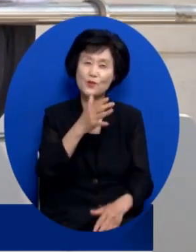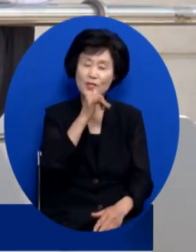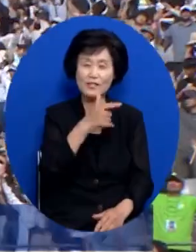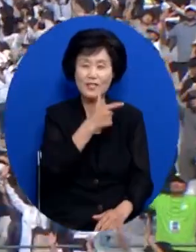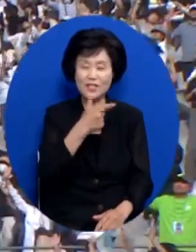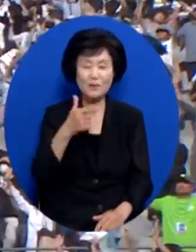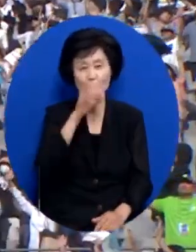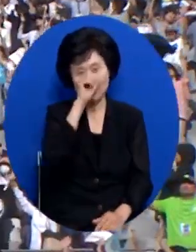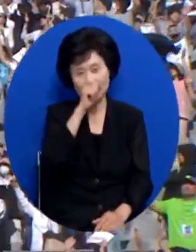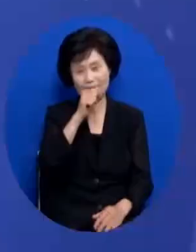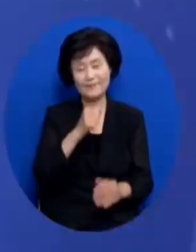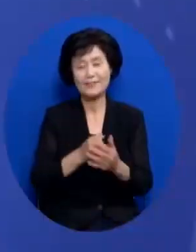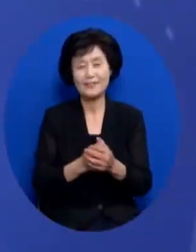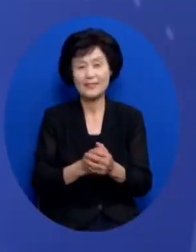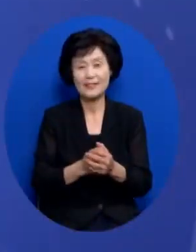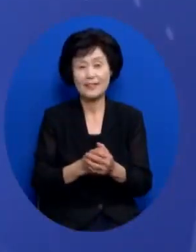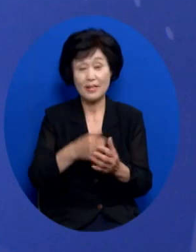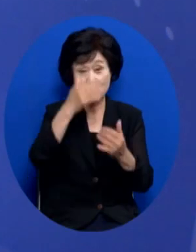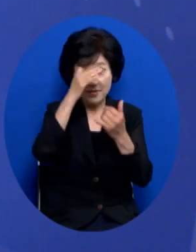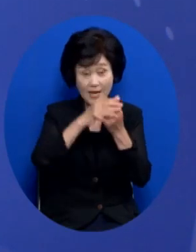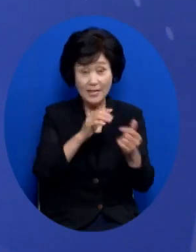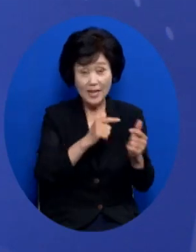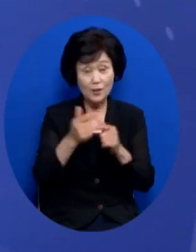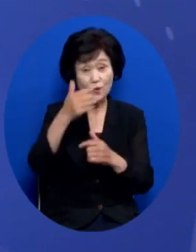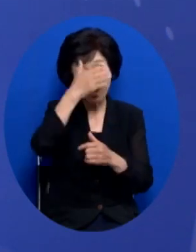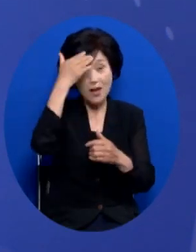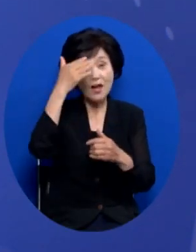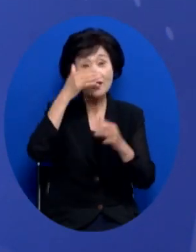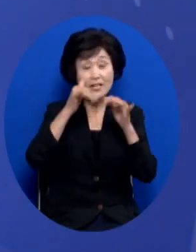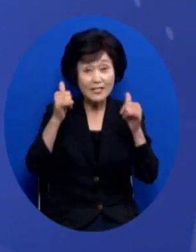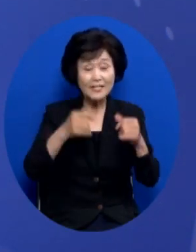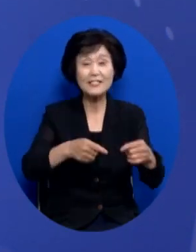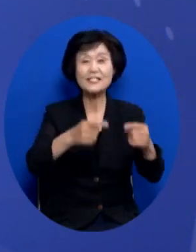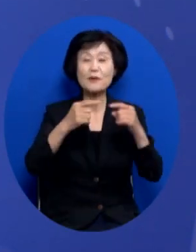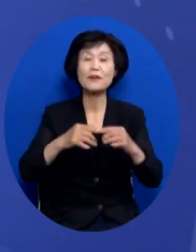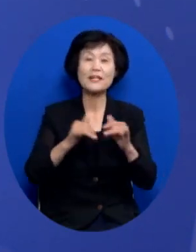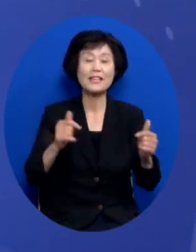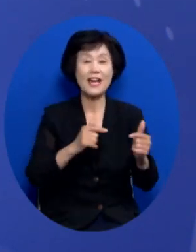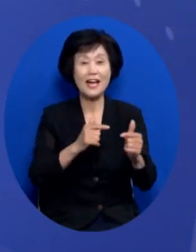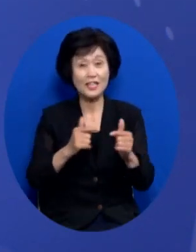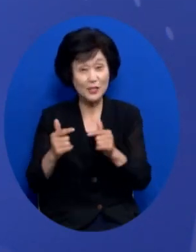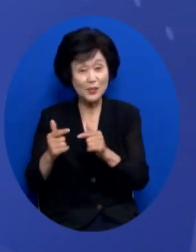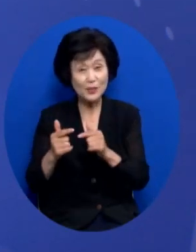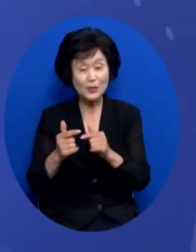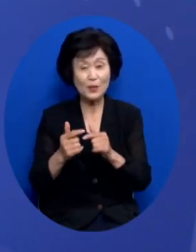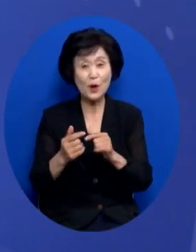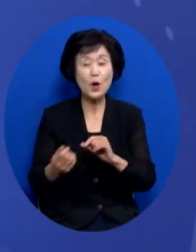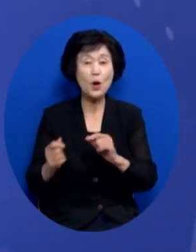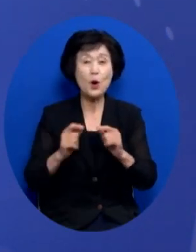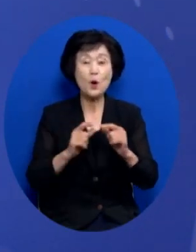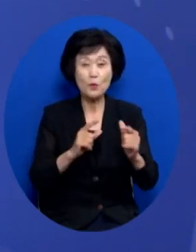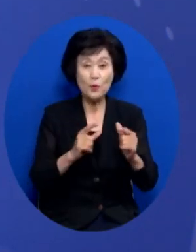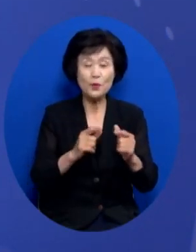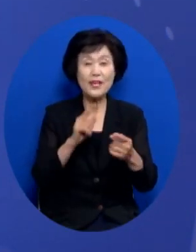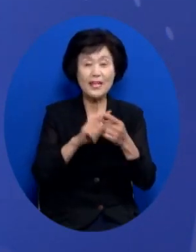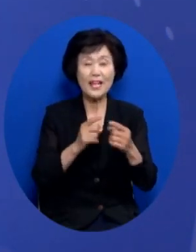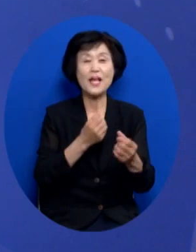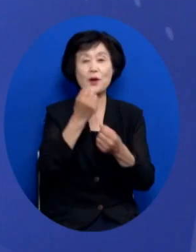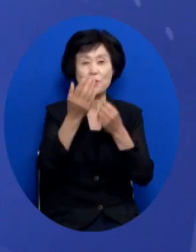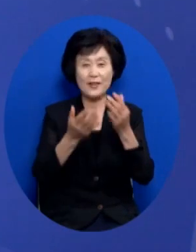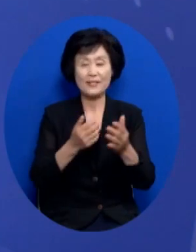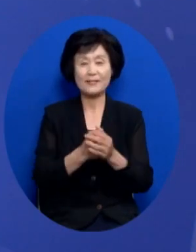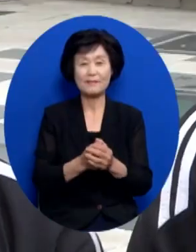같습니다. 다음 세대와 청년 참가자들도 부흥을 사모하는 마음이 생겼다고 고백했습니다. 인터뷰 내용